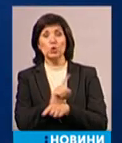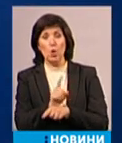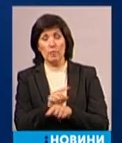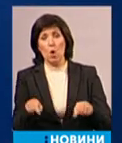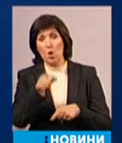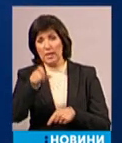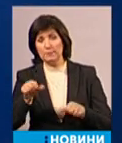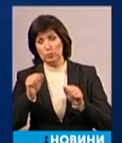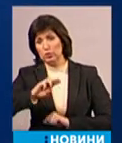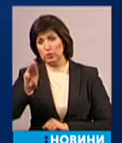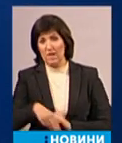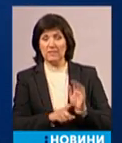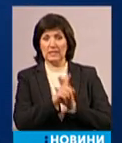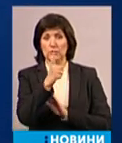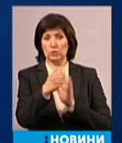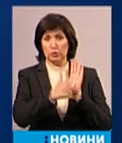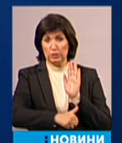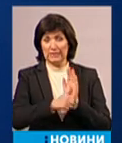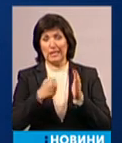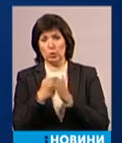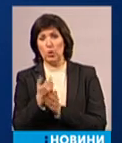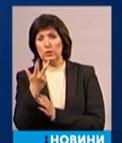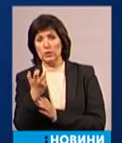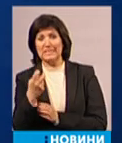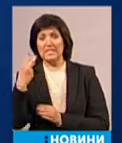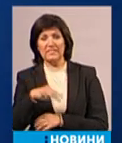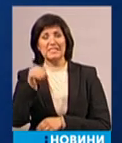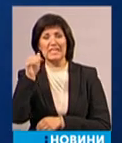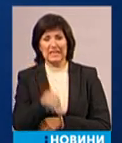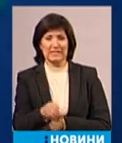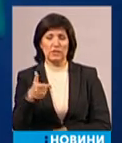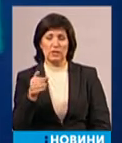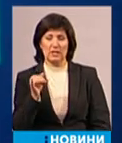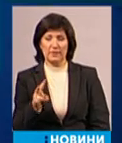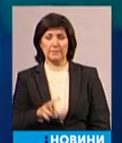організаторам загрожує штраф від 160 до 320 тисяч гривень.